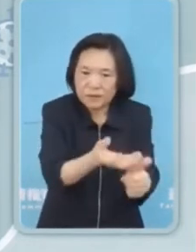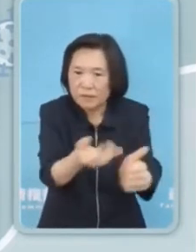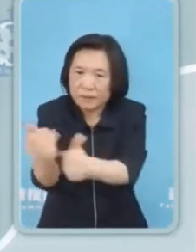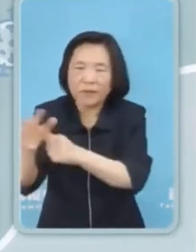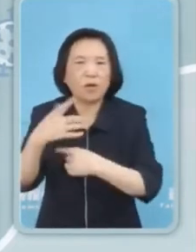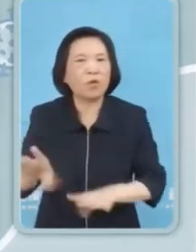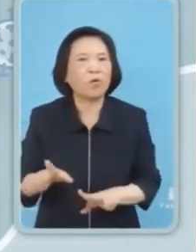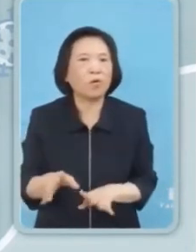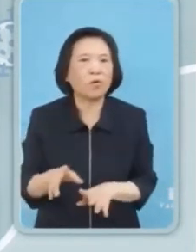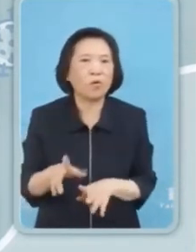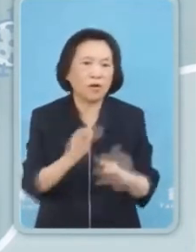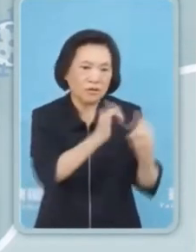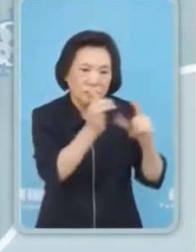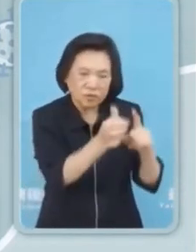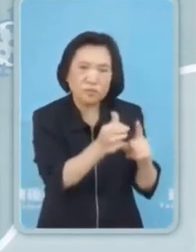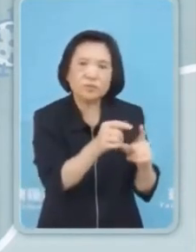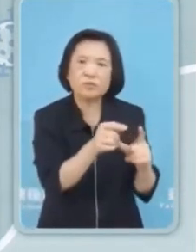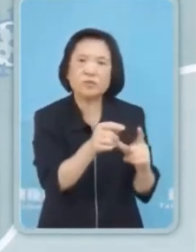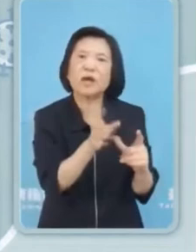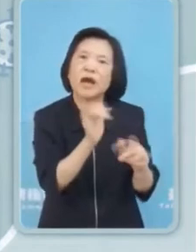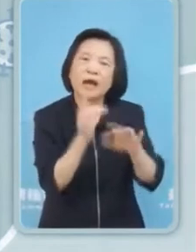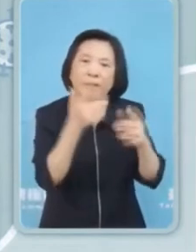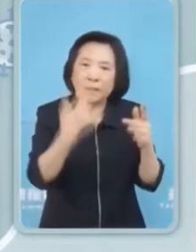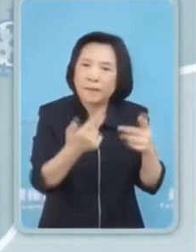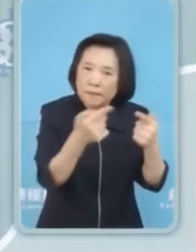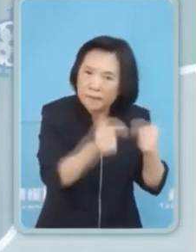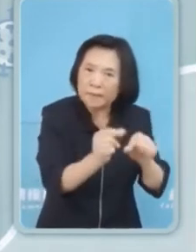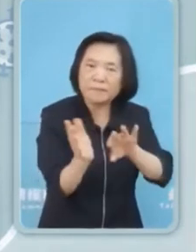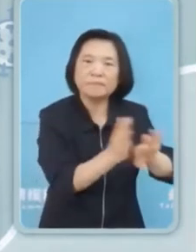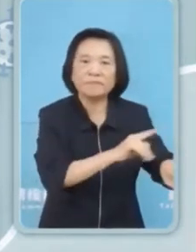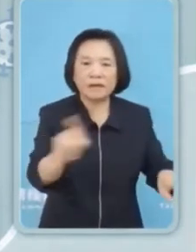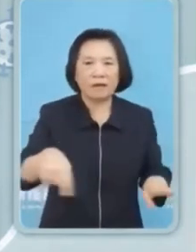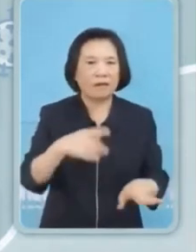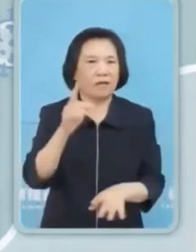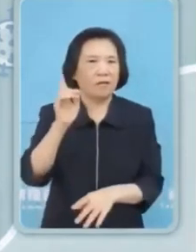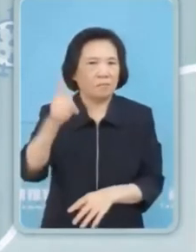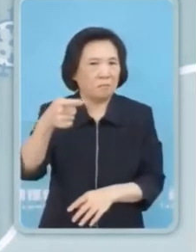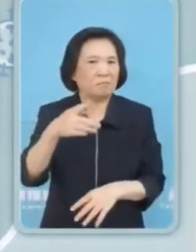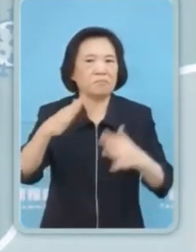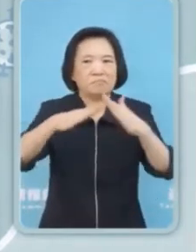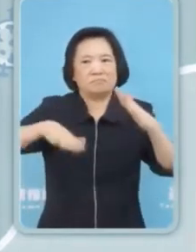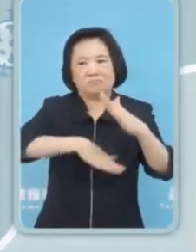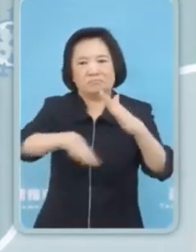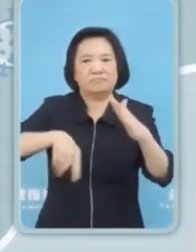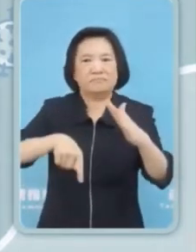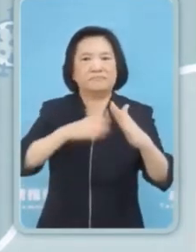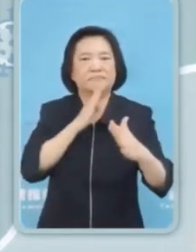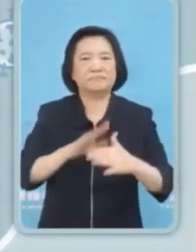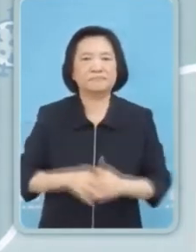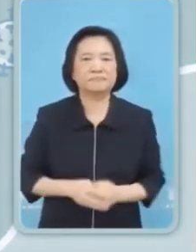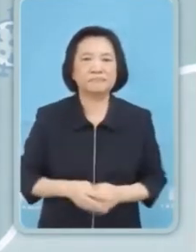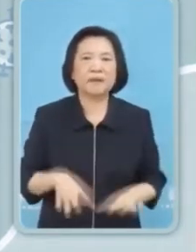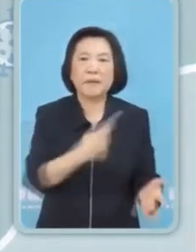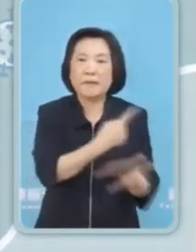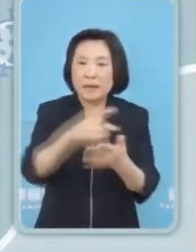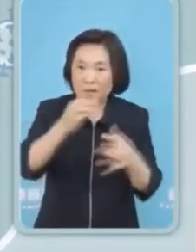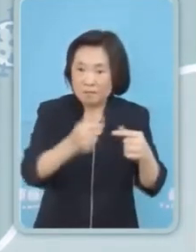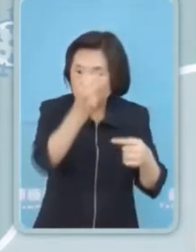真的在社区感染的不多哈，这是情况是这样。那所以我们现在还是一样的哦，每一个确诊